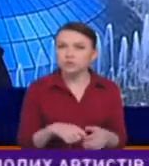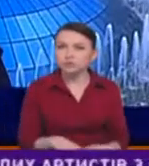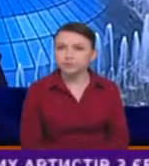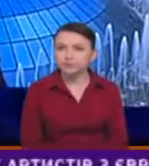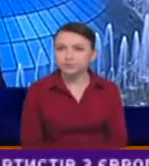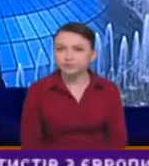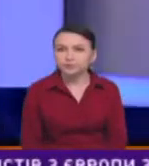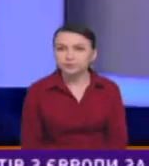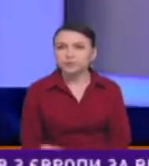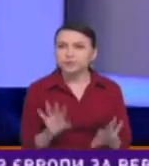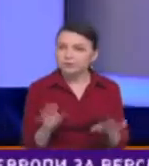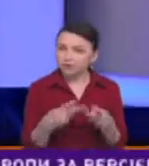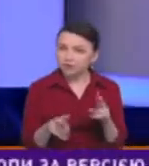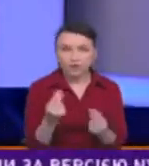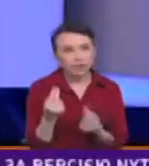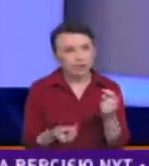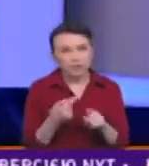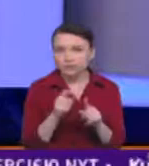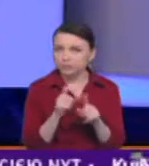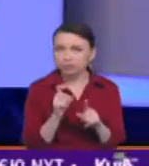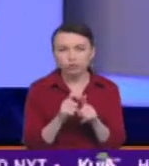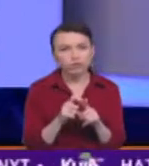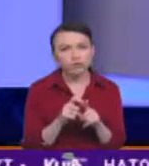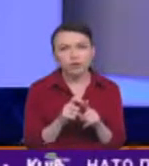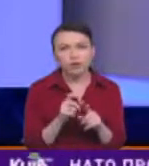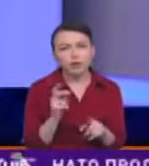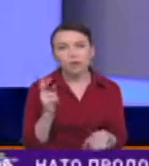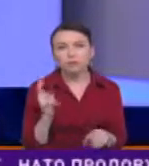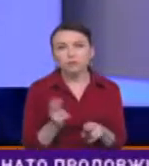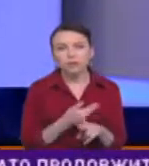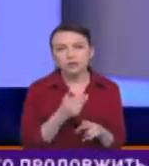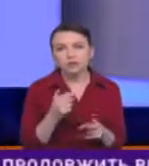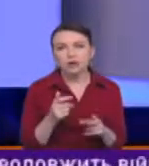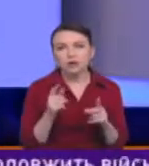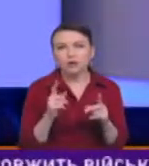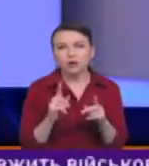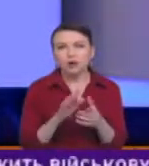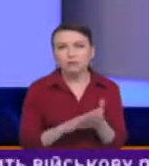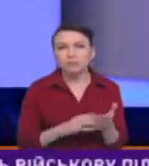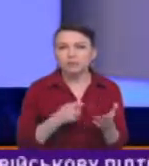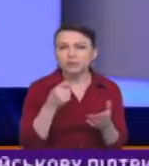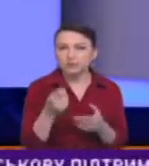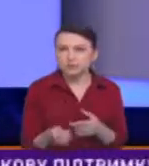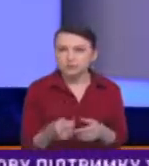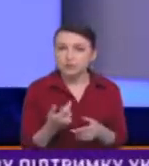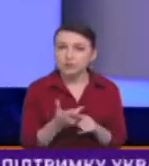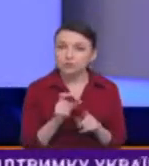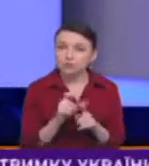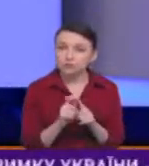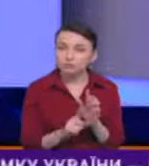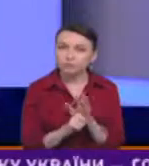говорю? Не треба іграти з цим словом безапеляційно. Це слово треба сперва